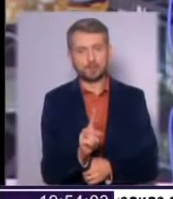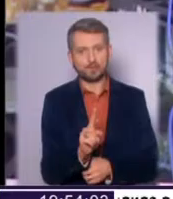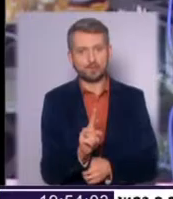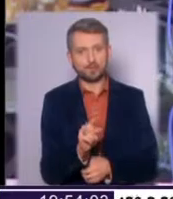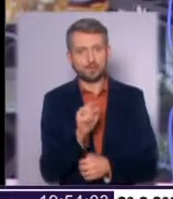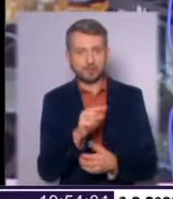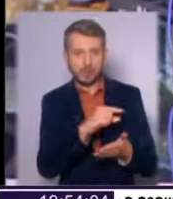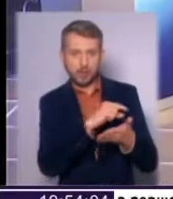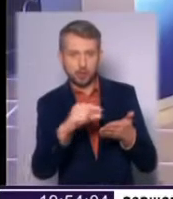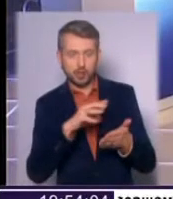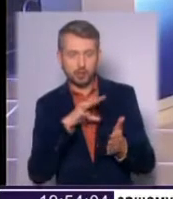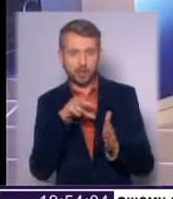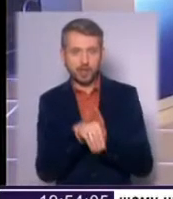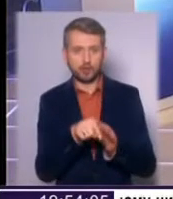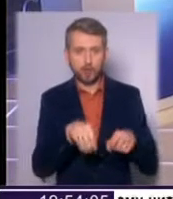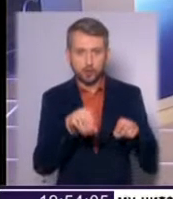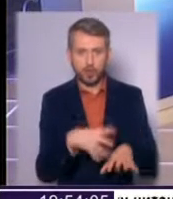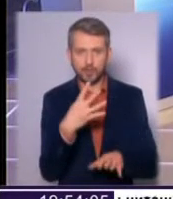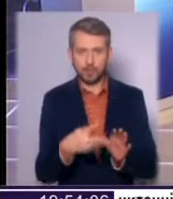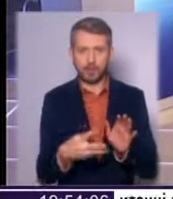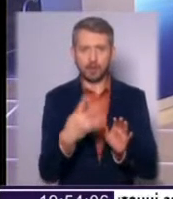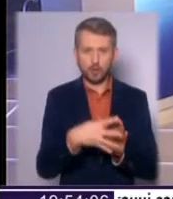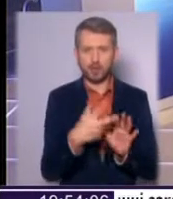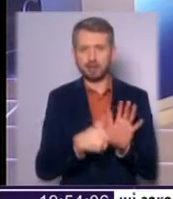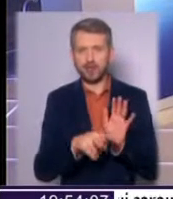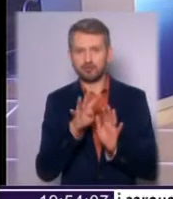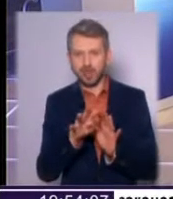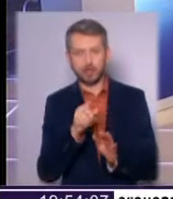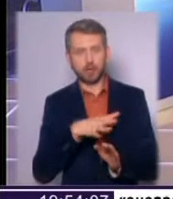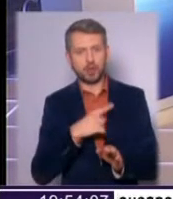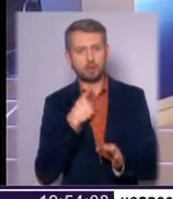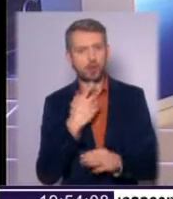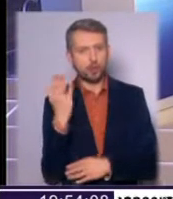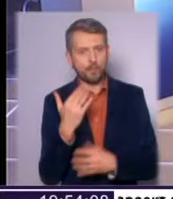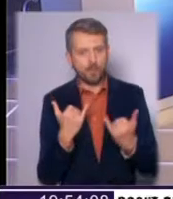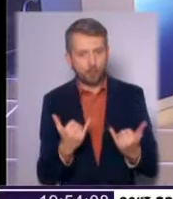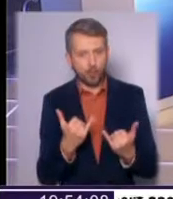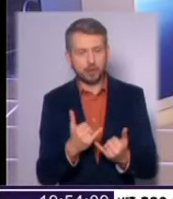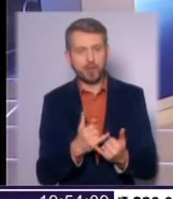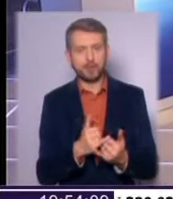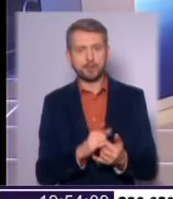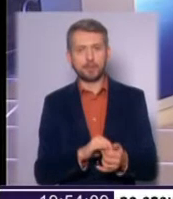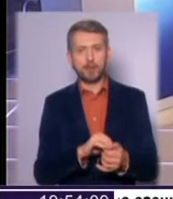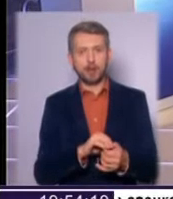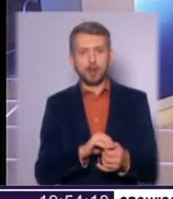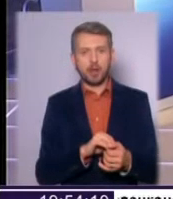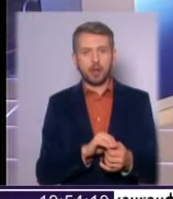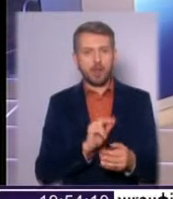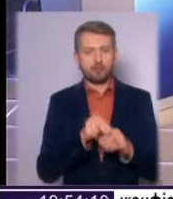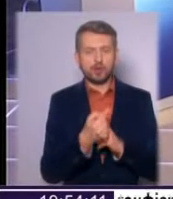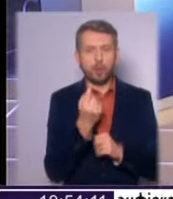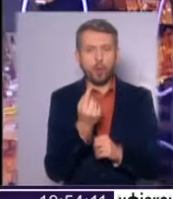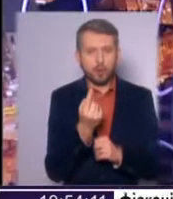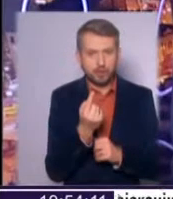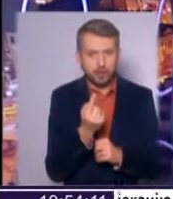цей рядочок був внесений до цієї постанови 4084, яка була сьогодні проголосована, через один населений пункт не голосувати за